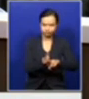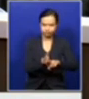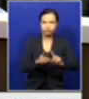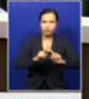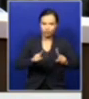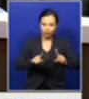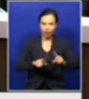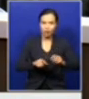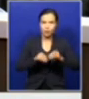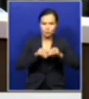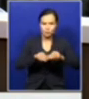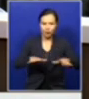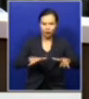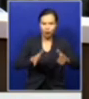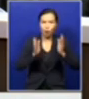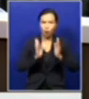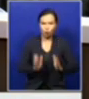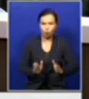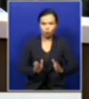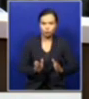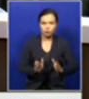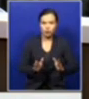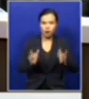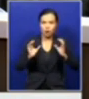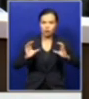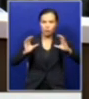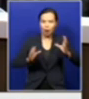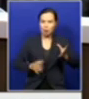แพร่ระบาดของคนที่ไม่เอารัฐบาล